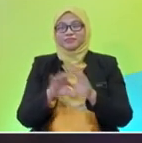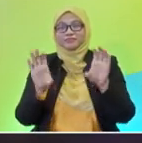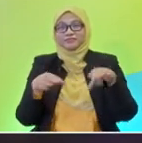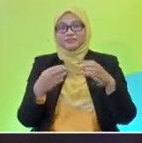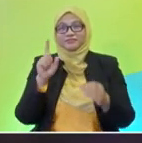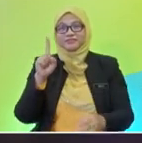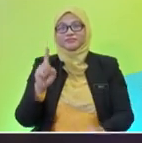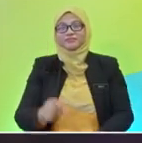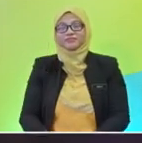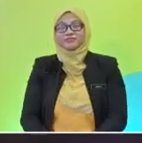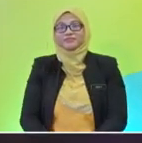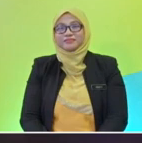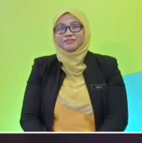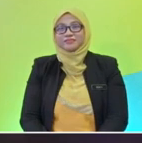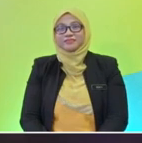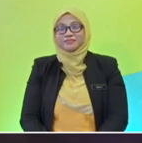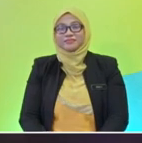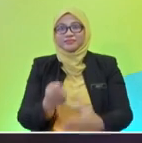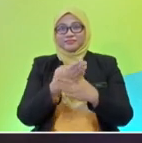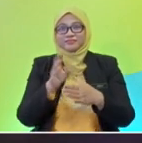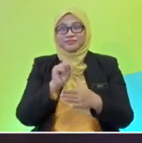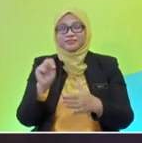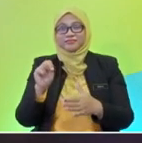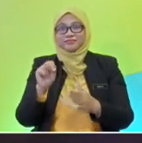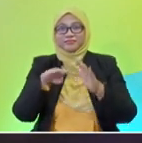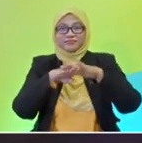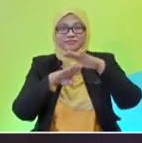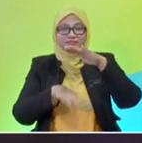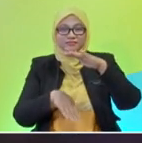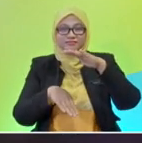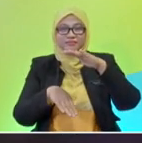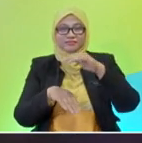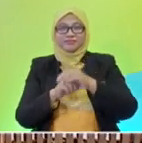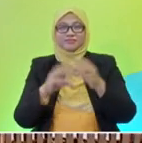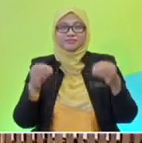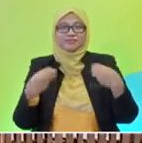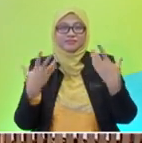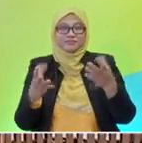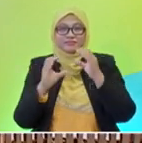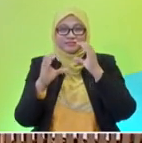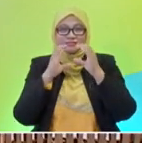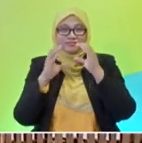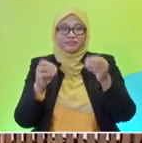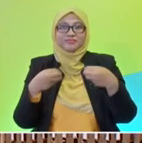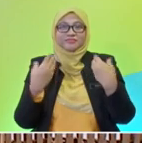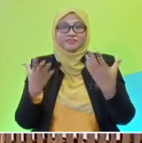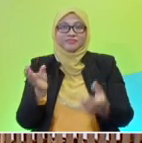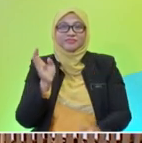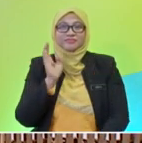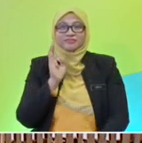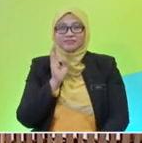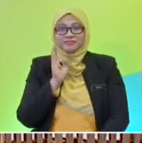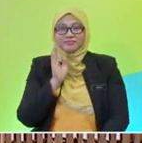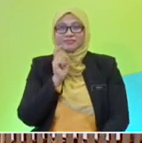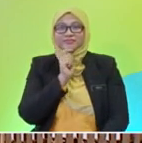cikgu. Di bahagian bawah ni maksudnya ialah banyak cakap, banyak bohong. Tadi cikgu